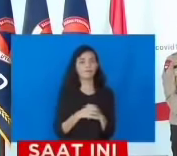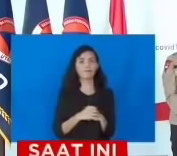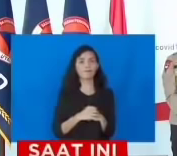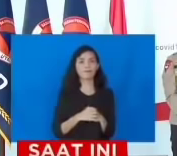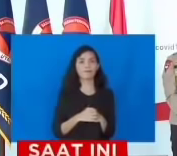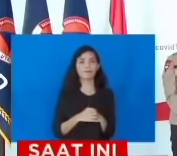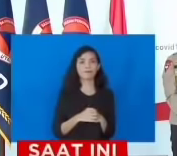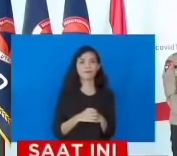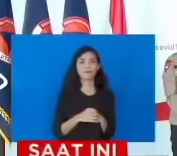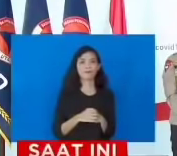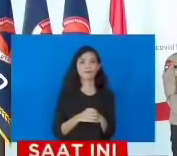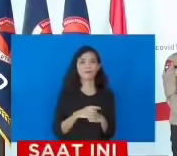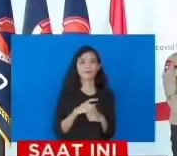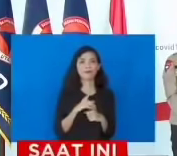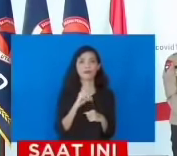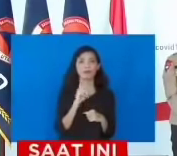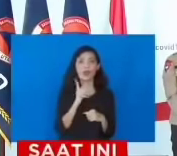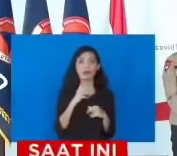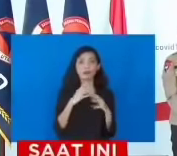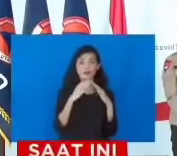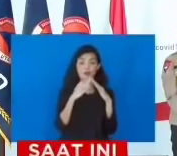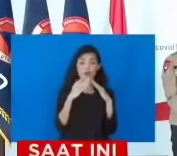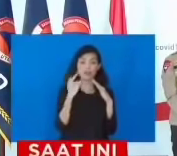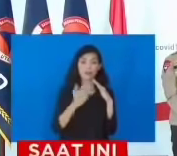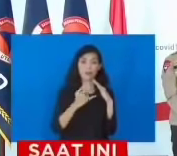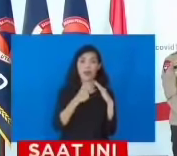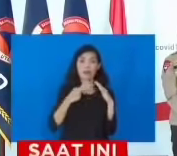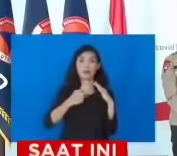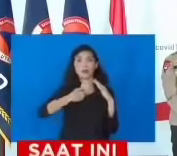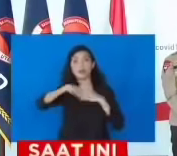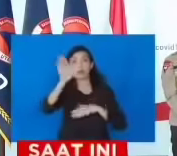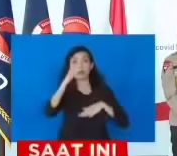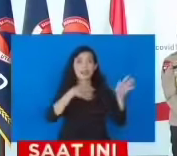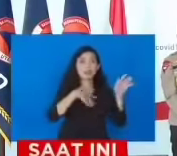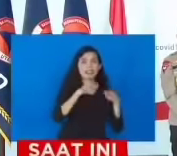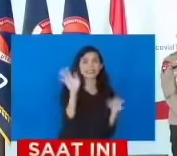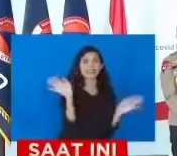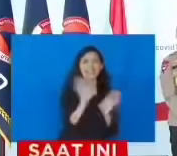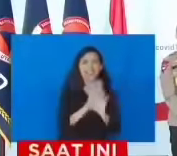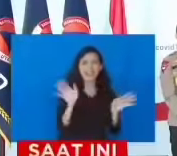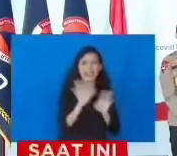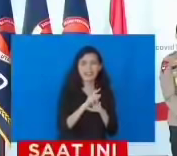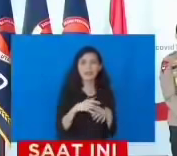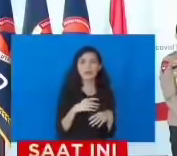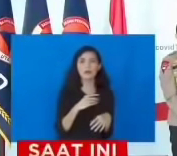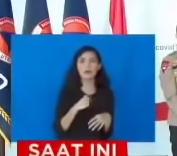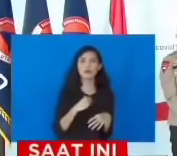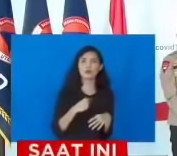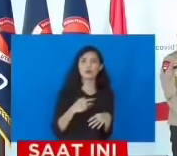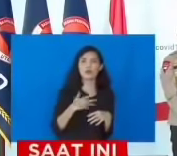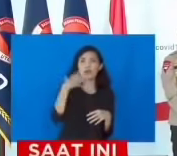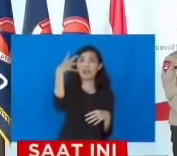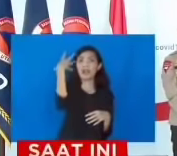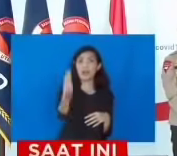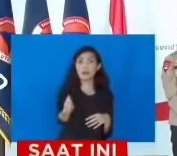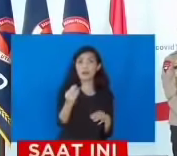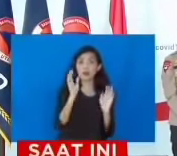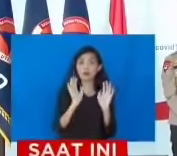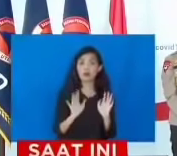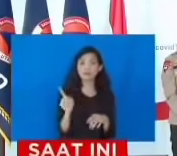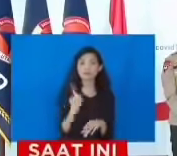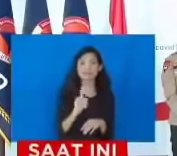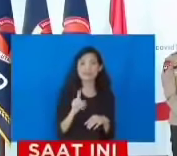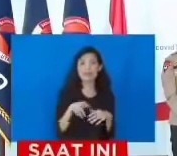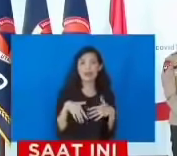tidak melakukan perjalanan kemanapun. Bukan hanya masalah pulang ke kampung, tetapi